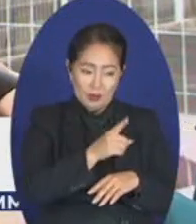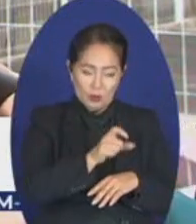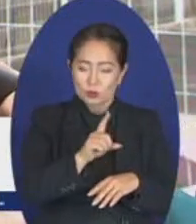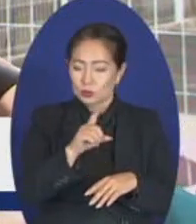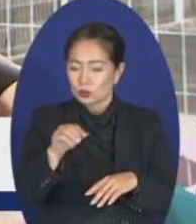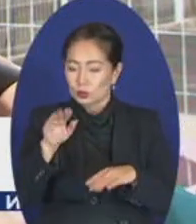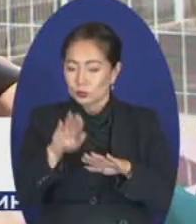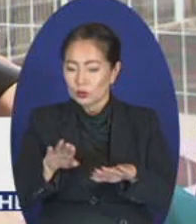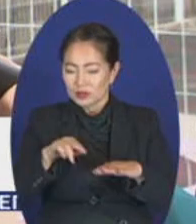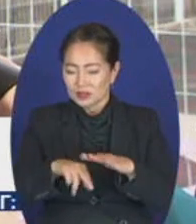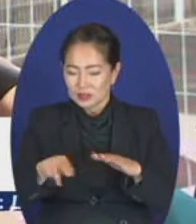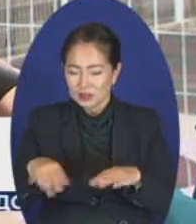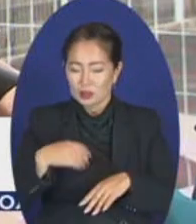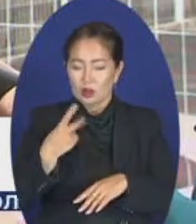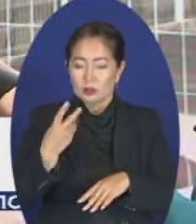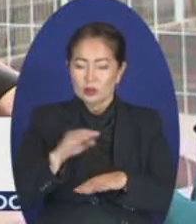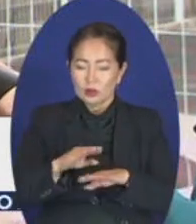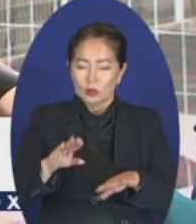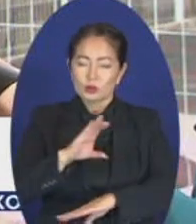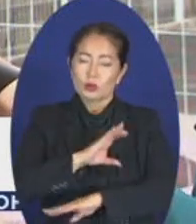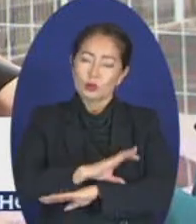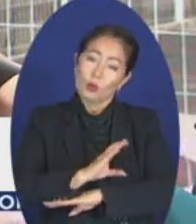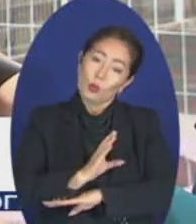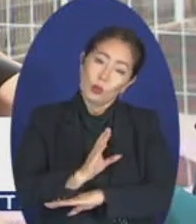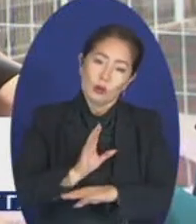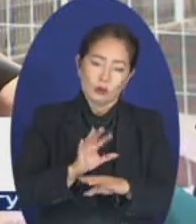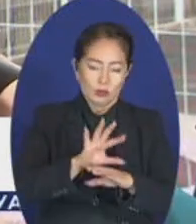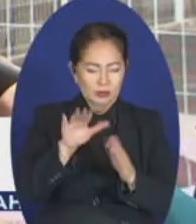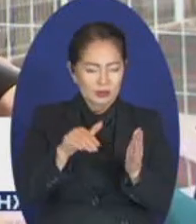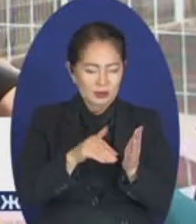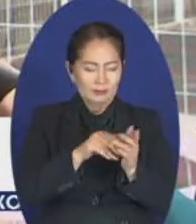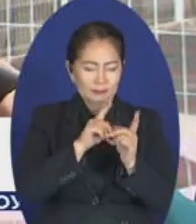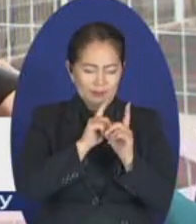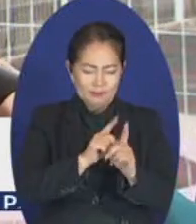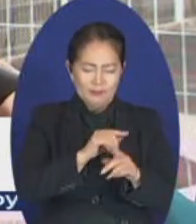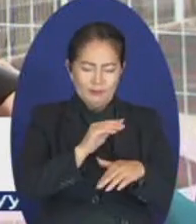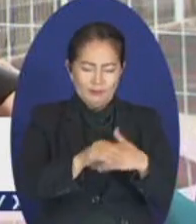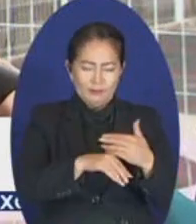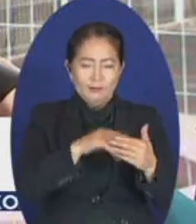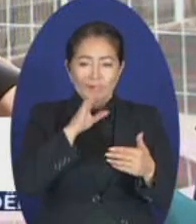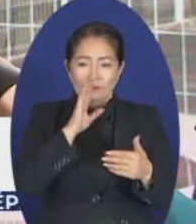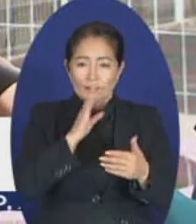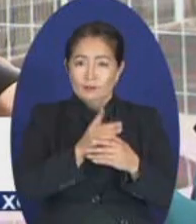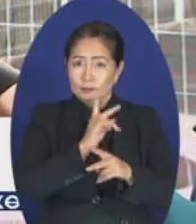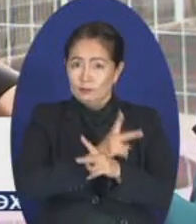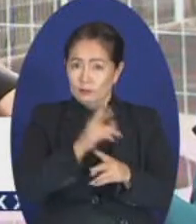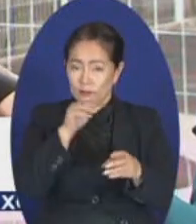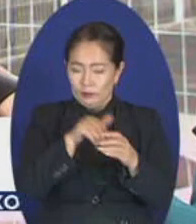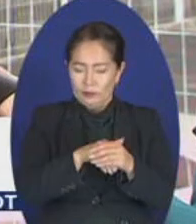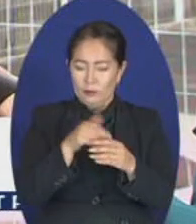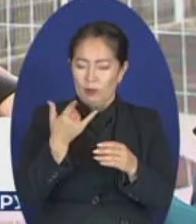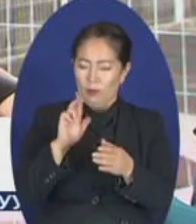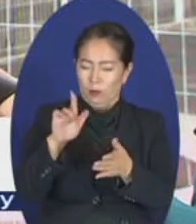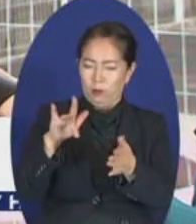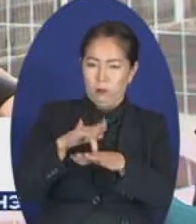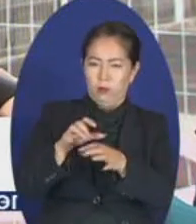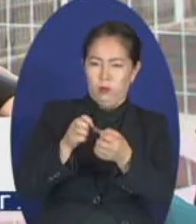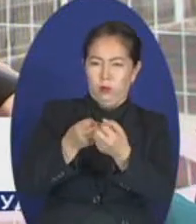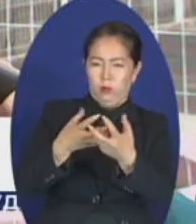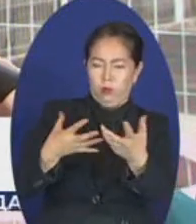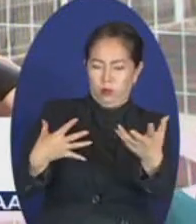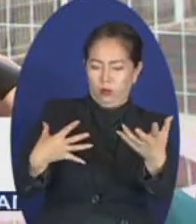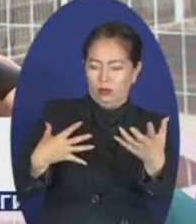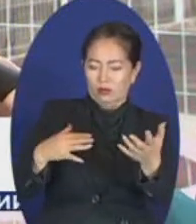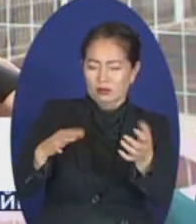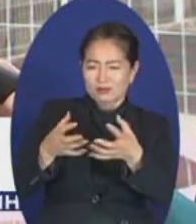цэцэрлэг, 200 одоо 50 хүүхдээ сургууль байх юм уу те. Ийм стандартыг энэ стандартын хуулиндээ оруулаад Улаанбаатар хотын цаашдын төлөвлөлт бол одоо